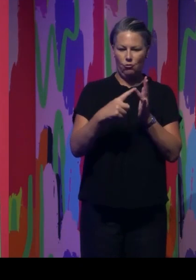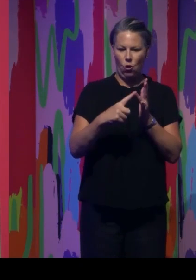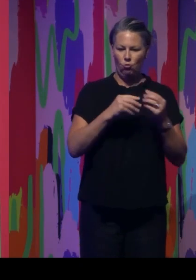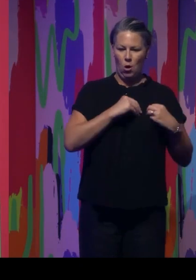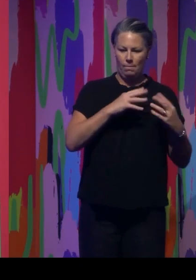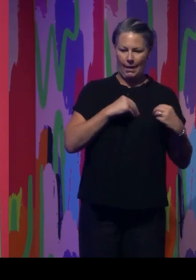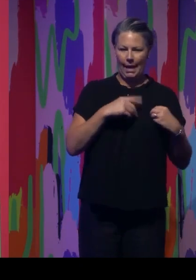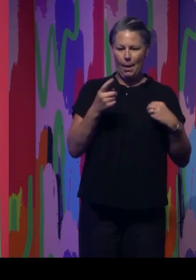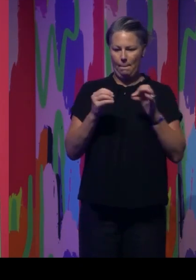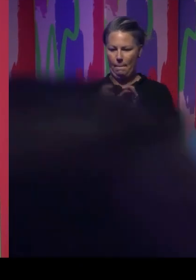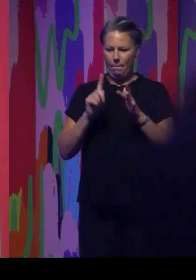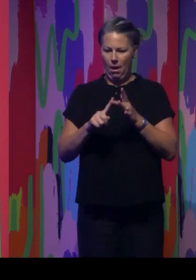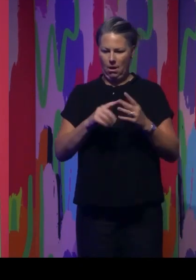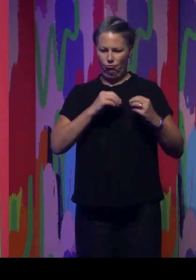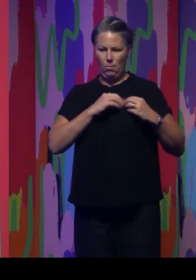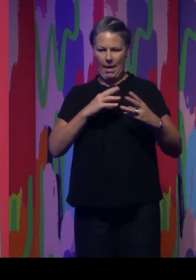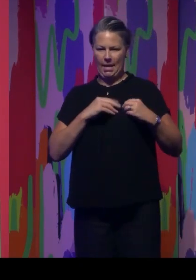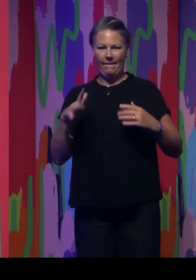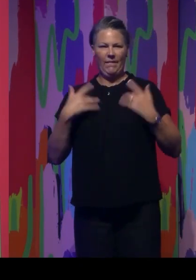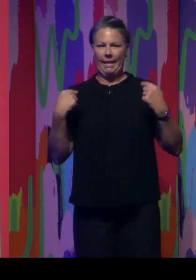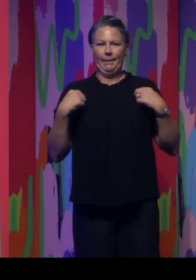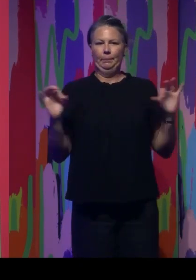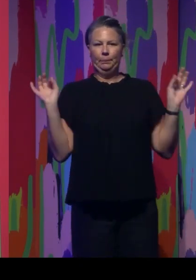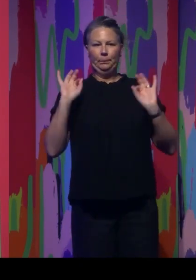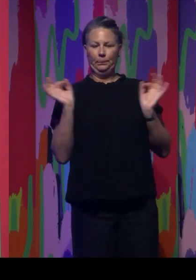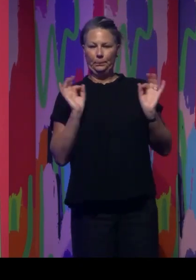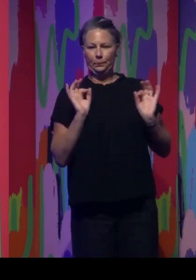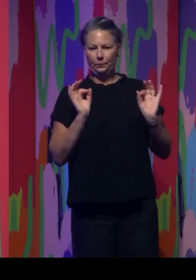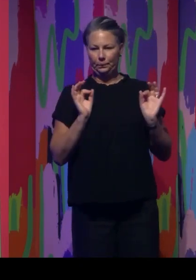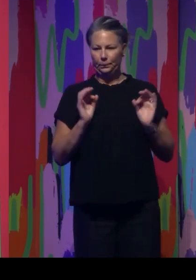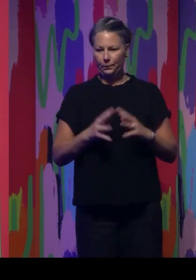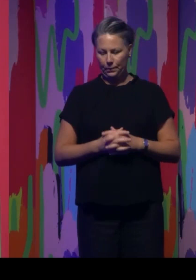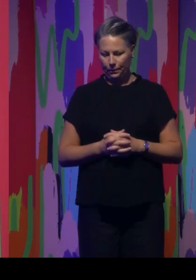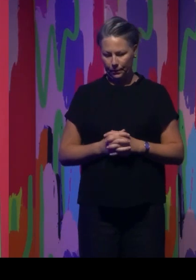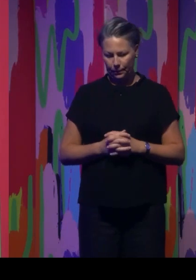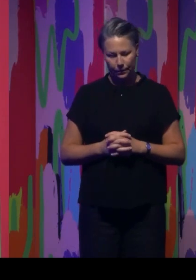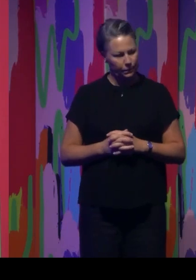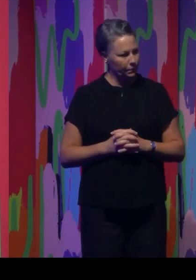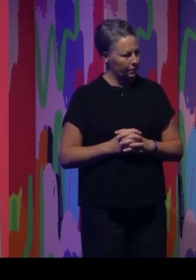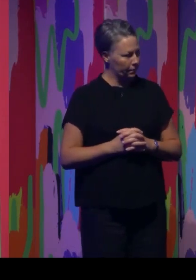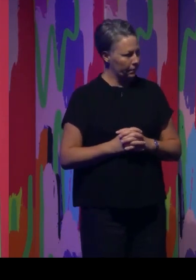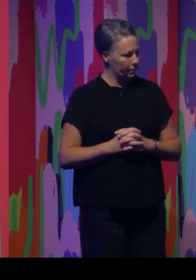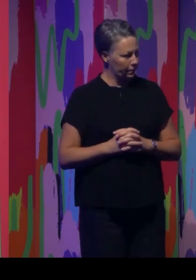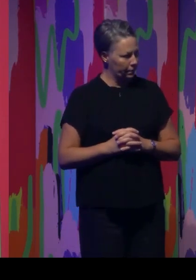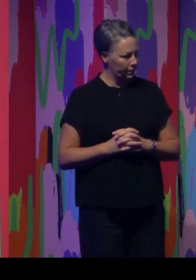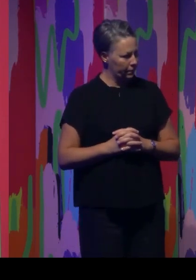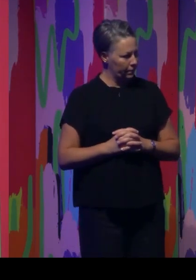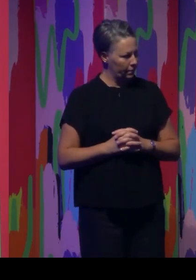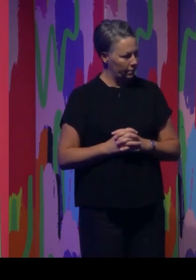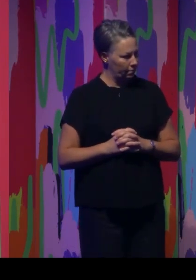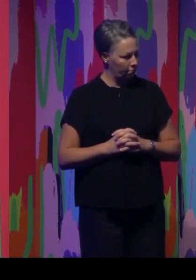biromantic. এবং সেইখানে যে সমস্যাগুলো হয় যে অ্যাসেক্সুয়াল কমিউনিটি যখন আমরা দেখি